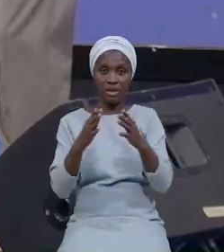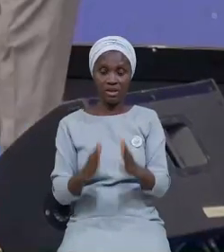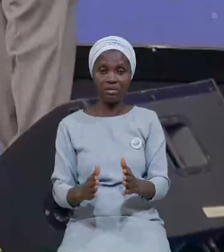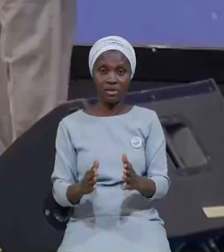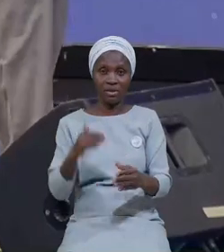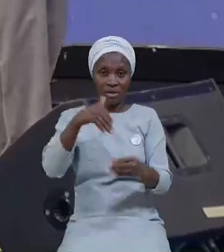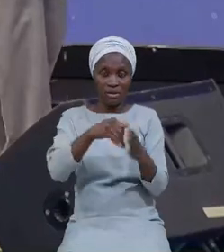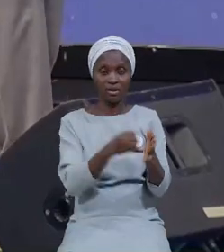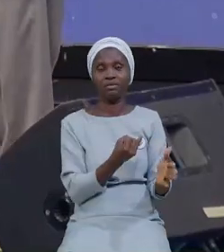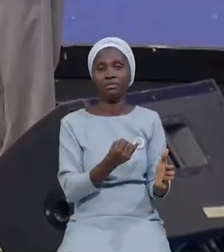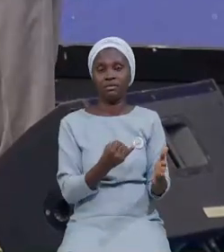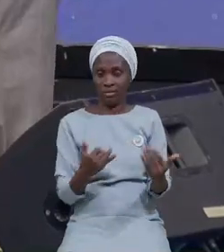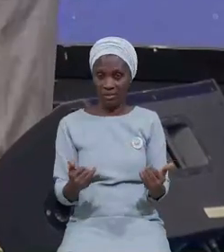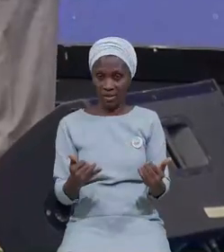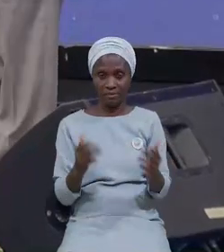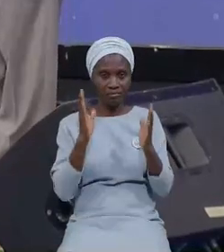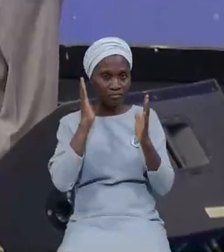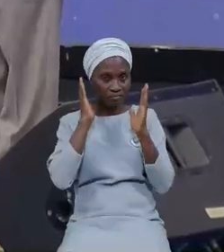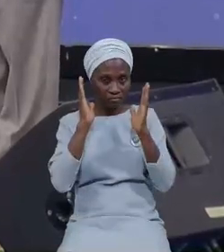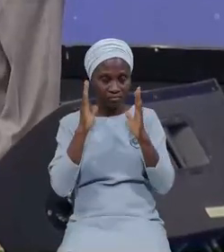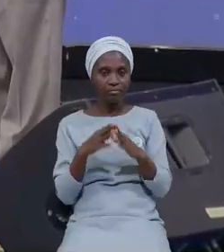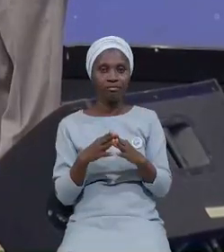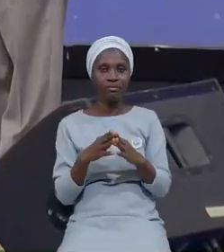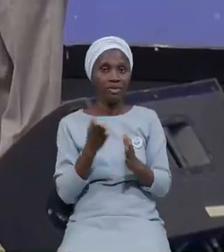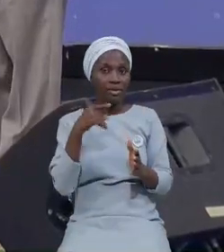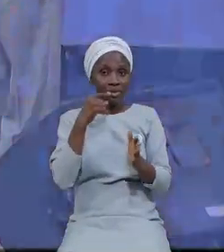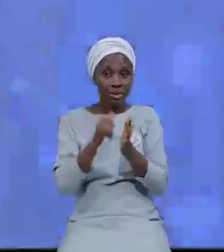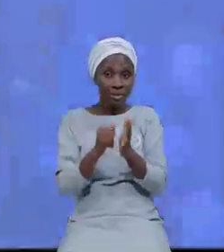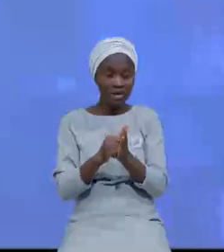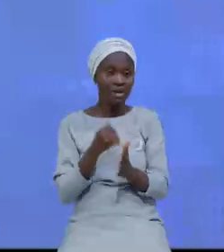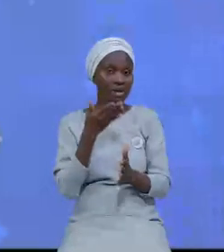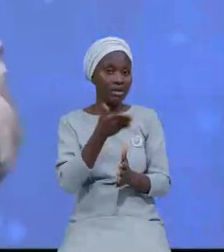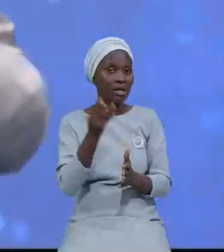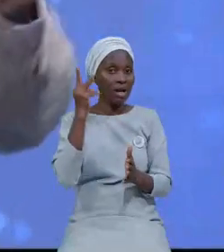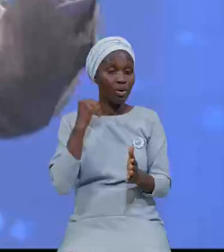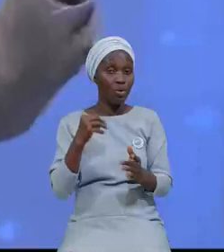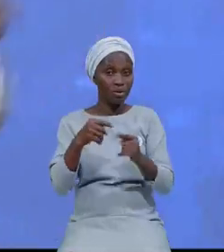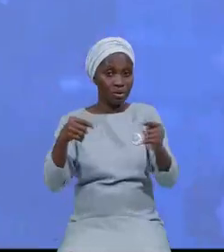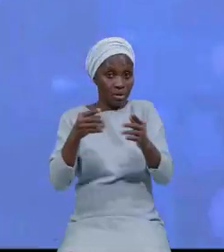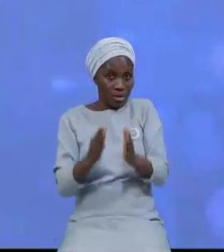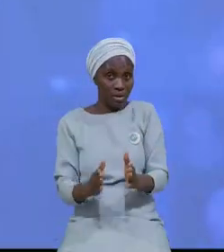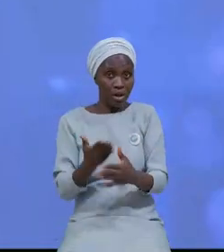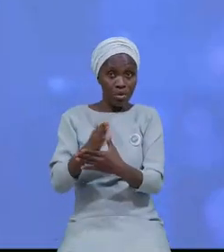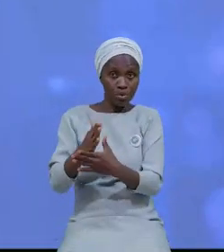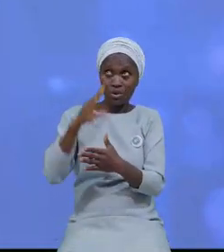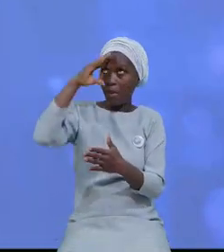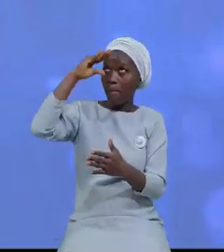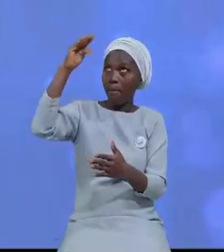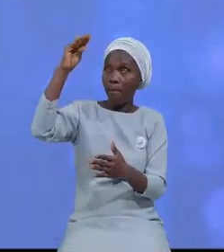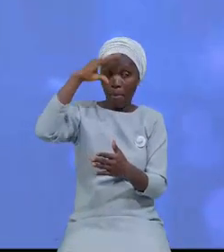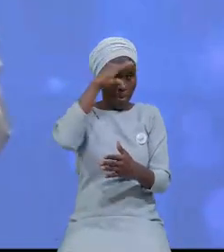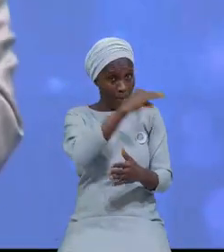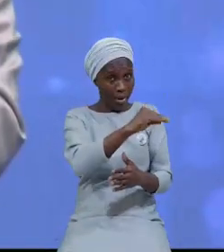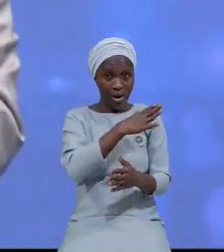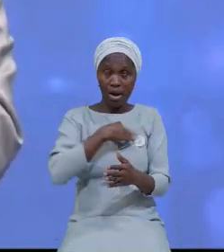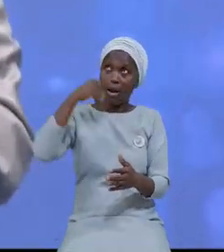verset 1 sa pas très long il dit il y avait l'inimitié entre l'homme et Dieu